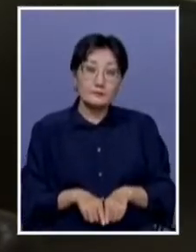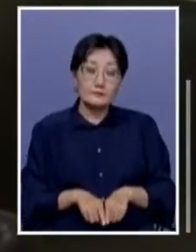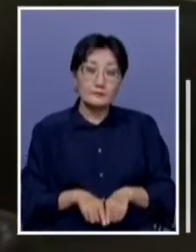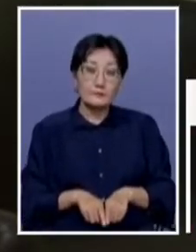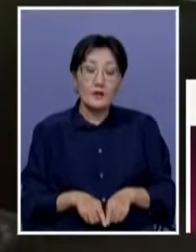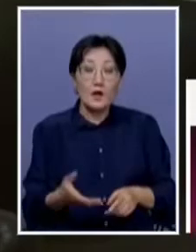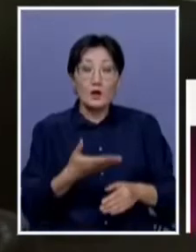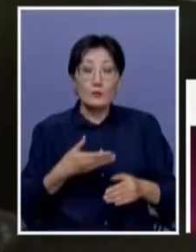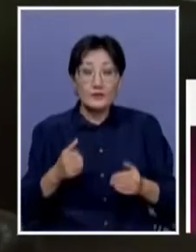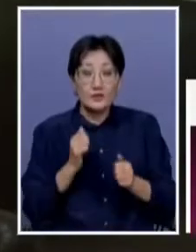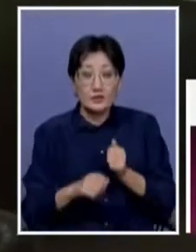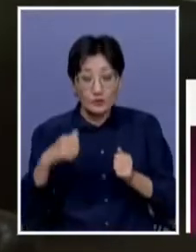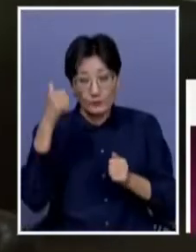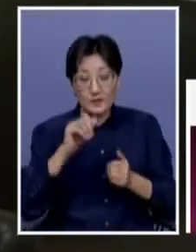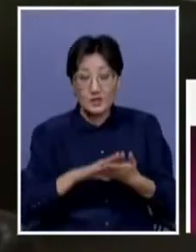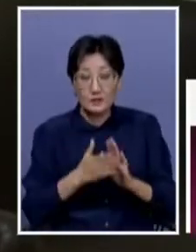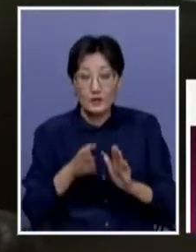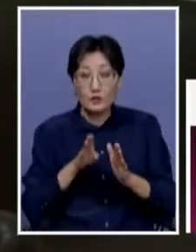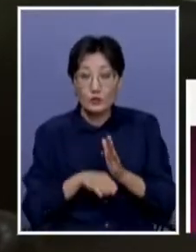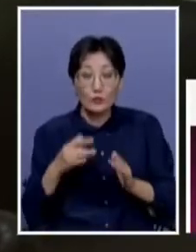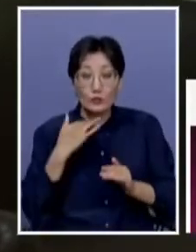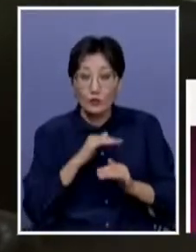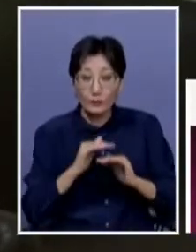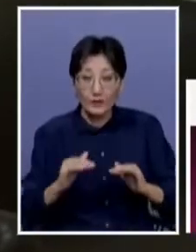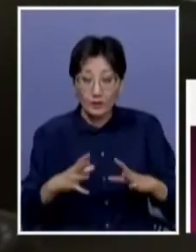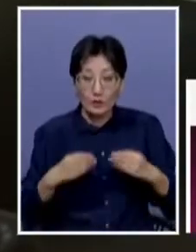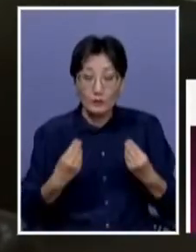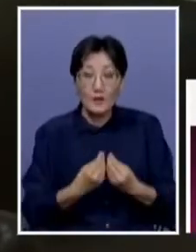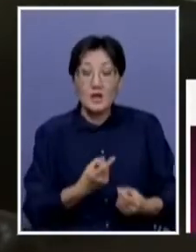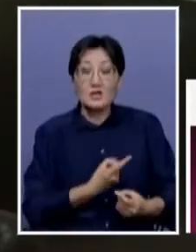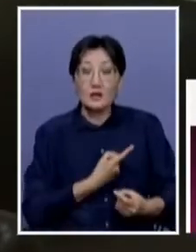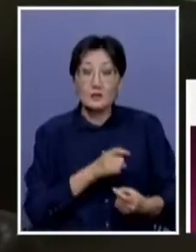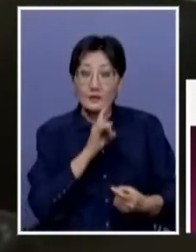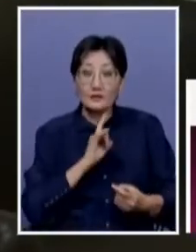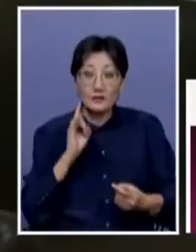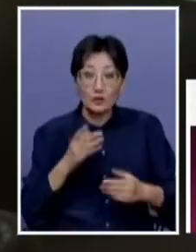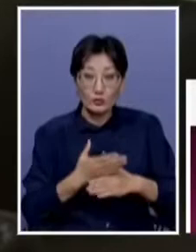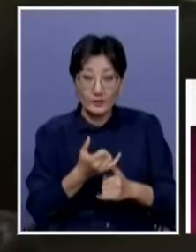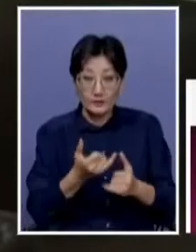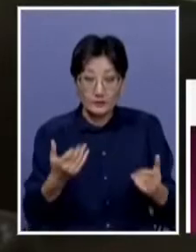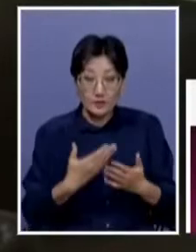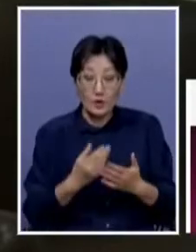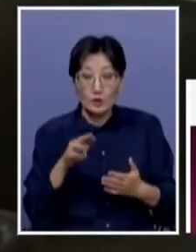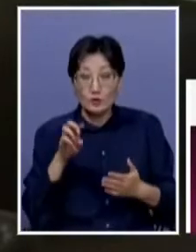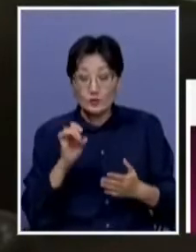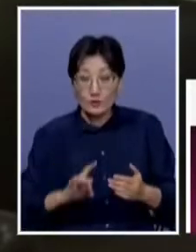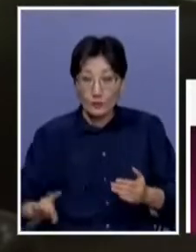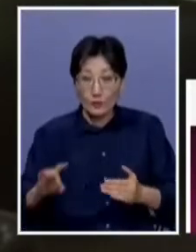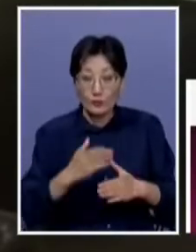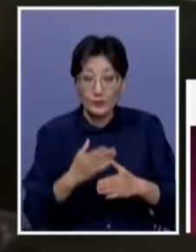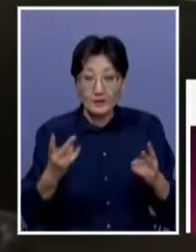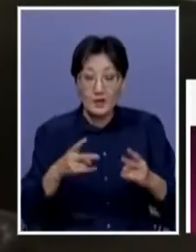семьям. Біз жыл сайын жағдайы төмен көп балалы отбасылар, жалғыз басты аналарға көмектесеміз. Мәселен, Түрксіб ауданында көмекке